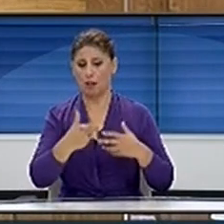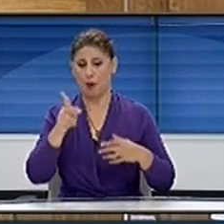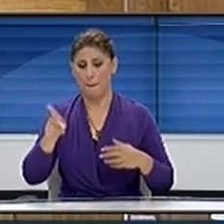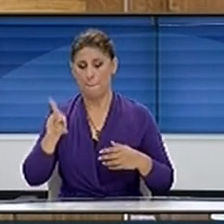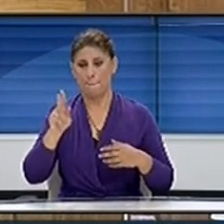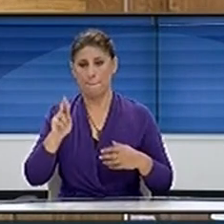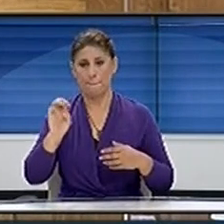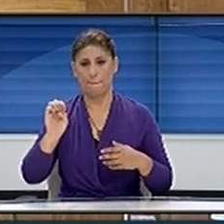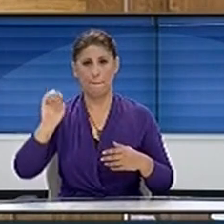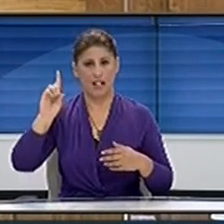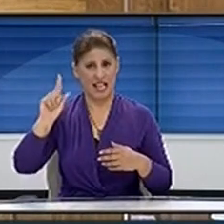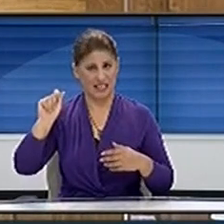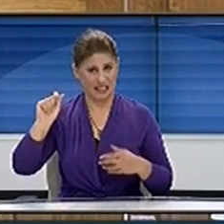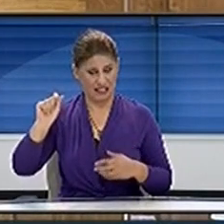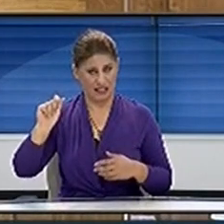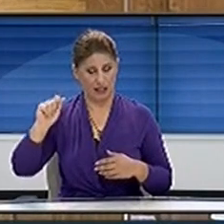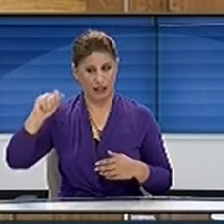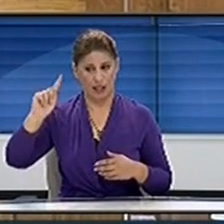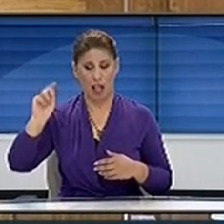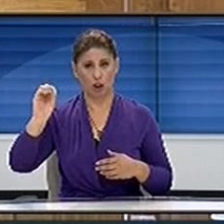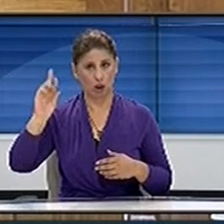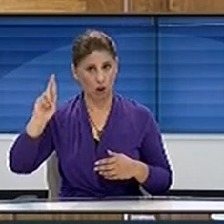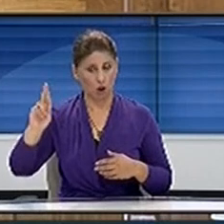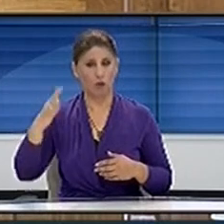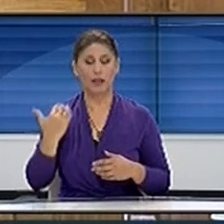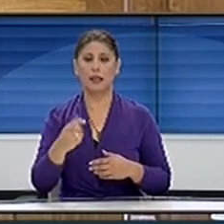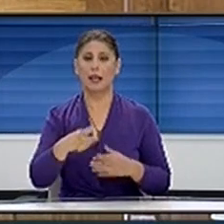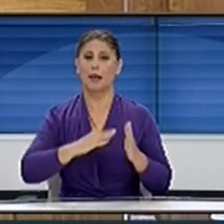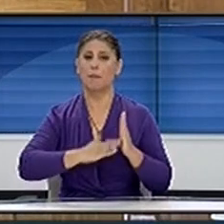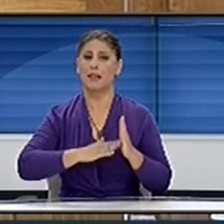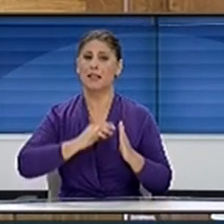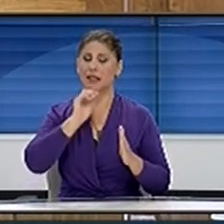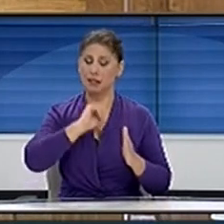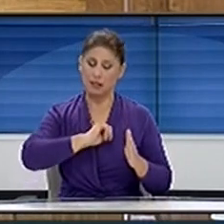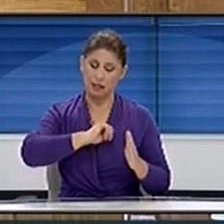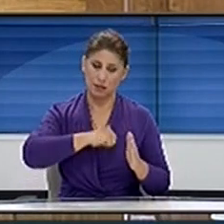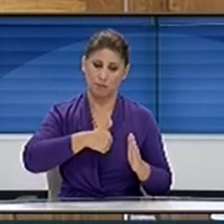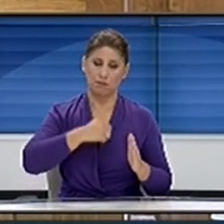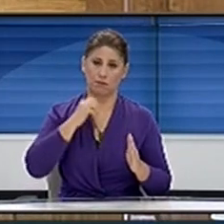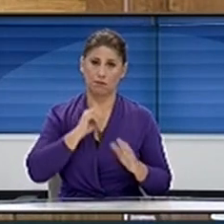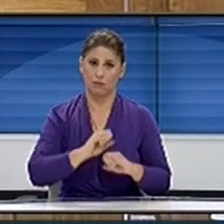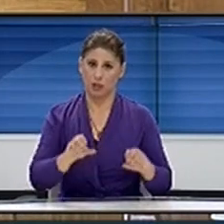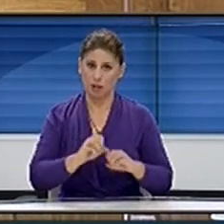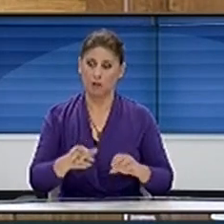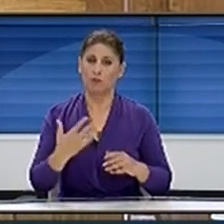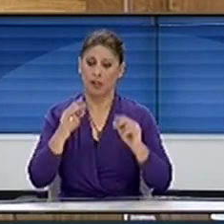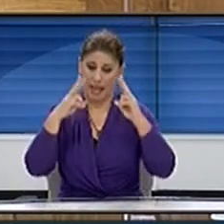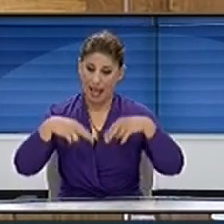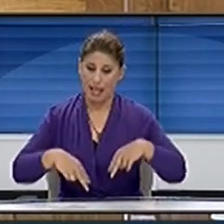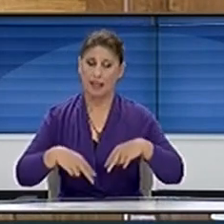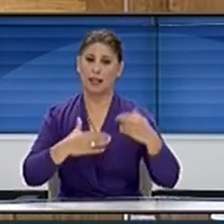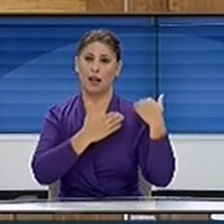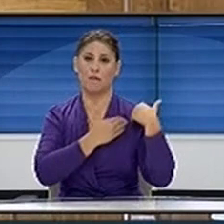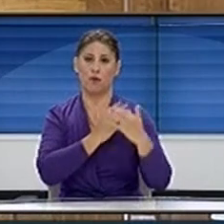και νόμιμων επισυνδέσεων της Εθνικής Υπηρεσίας Πληροφοριών που γίνονται για λόγους ασφάλειας και πάντα με την έγκριση του αρμόδιου